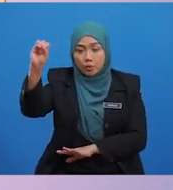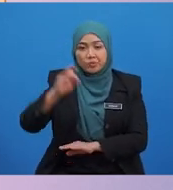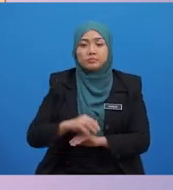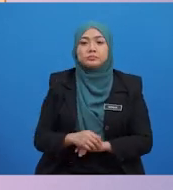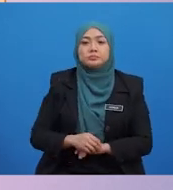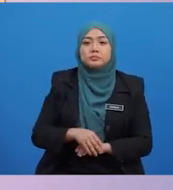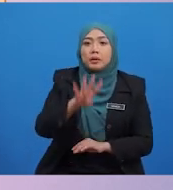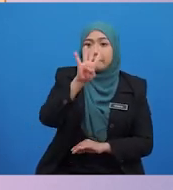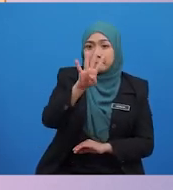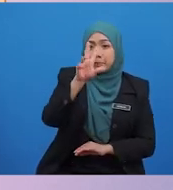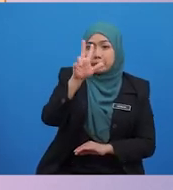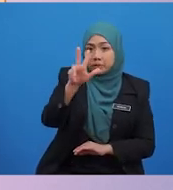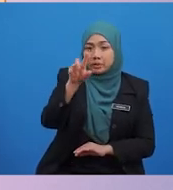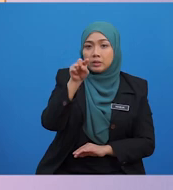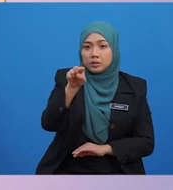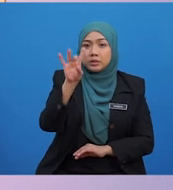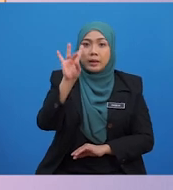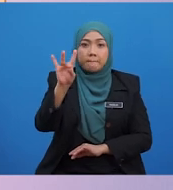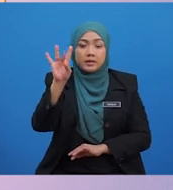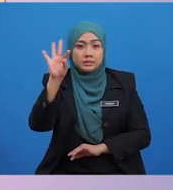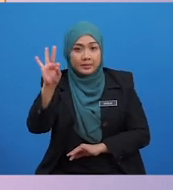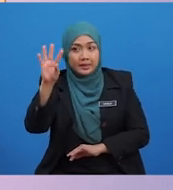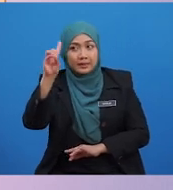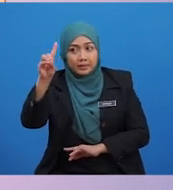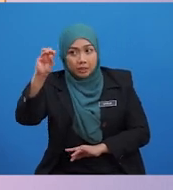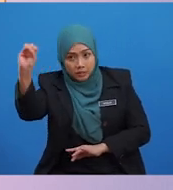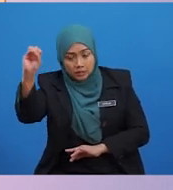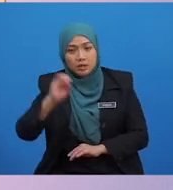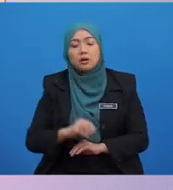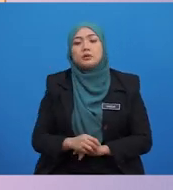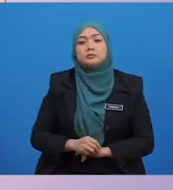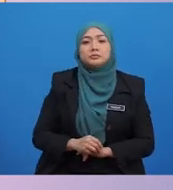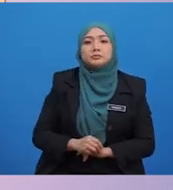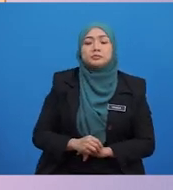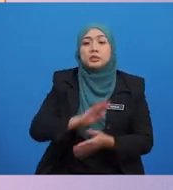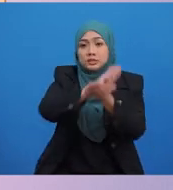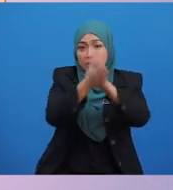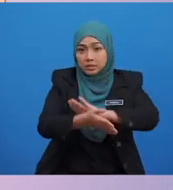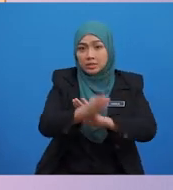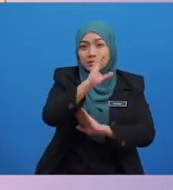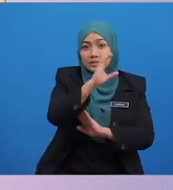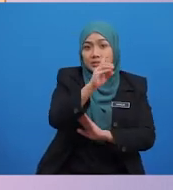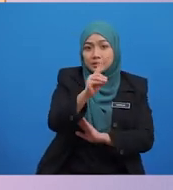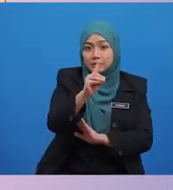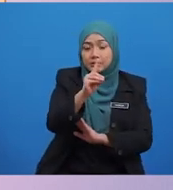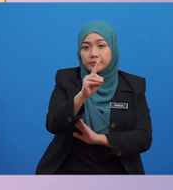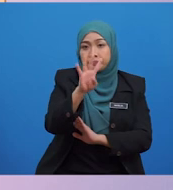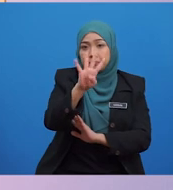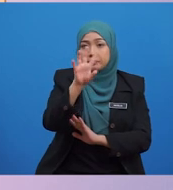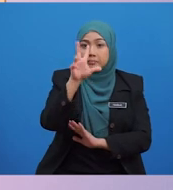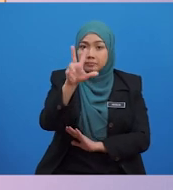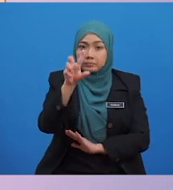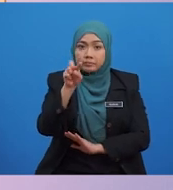CD persen 40389 Raja = 3920